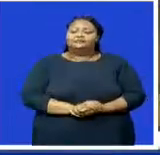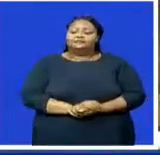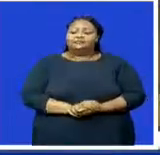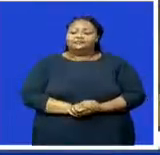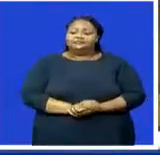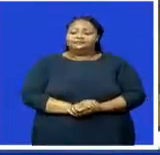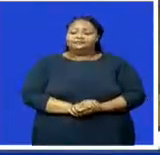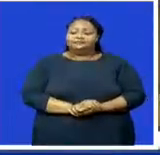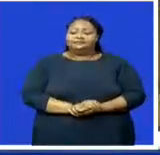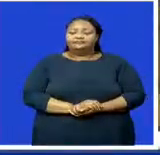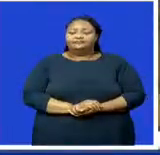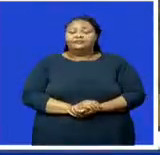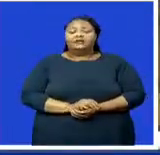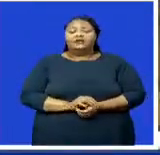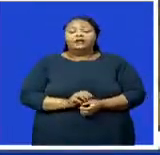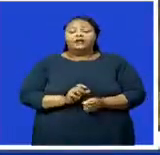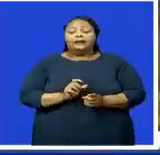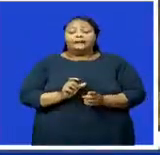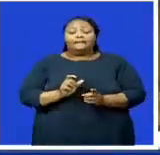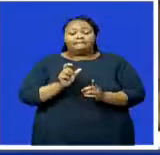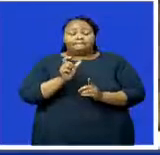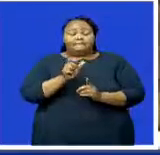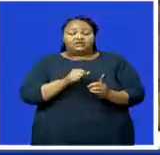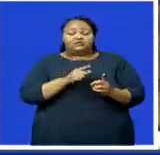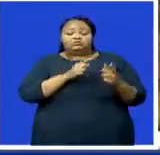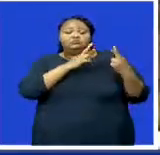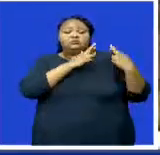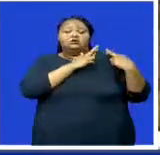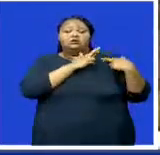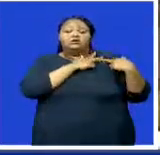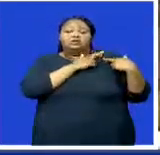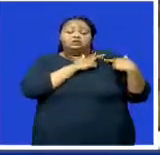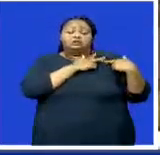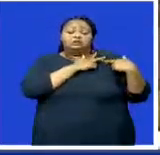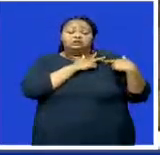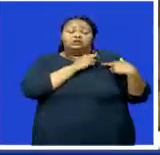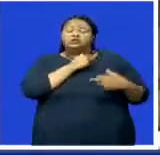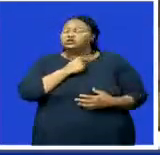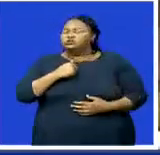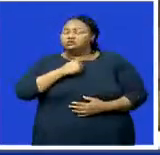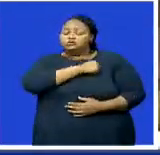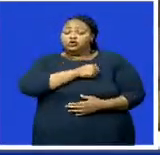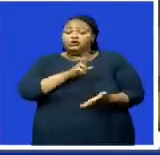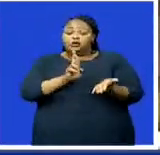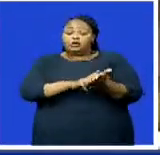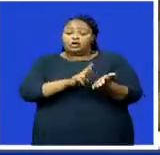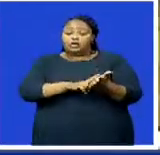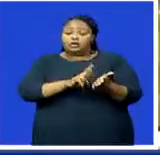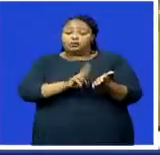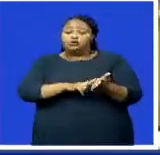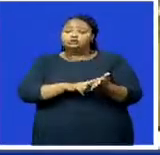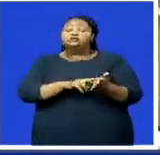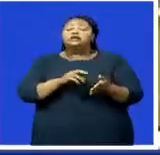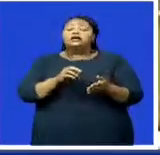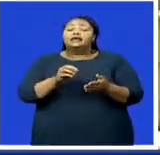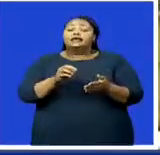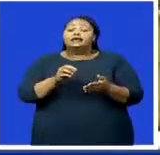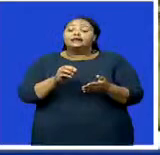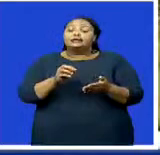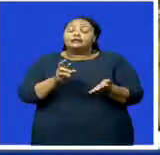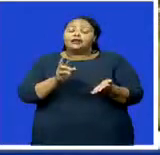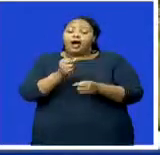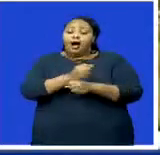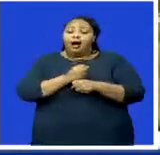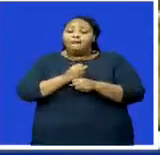nemfuyo nelizinga lekweswela, iVulnerability Assessment and Analysis Report weminyaka wa 2018 iveta ukuthi uma